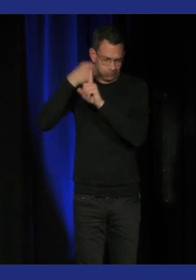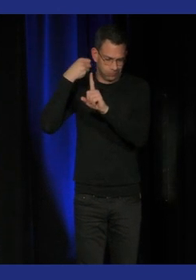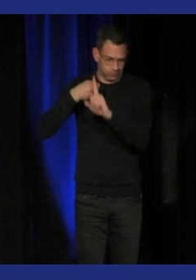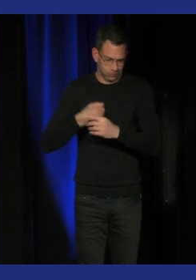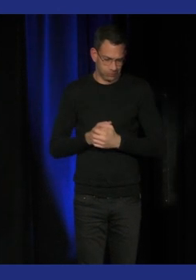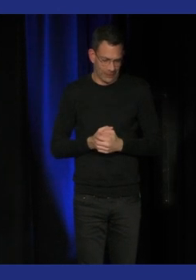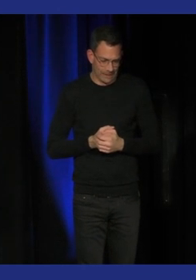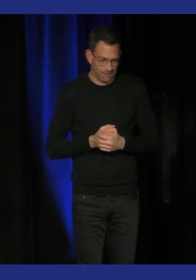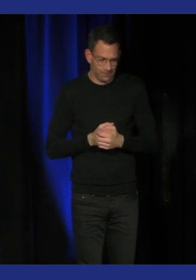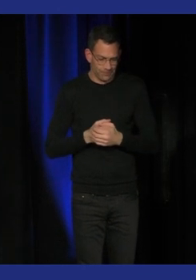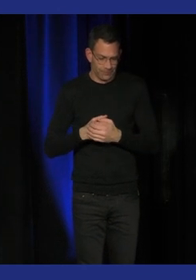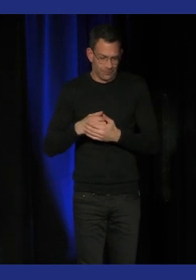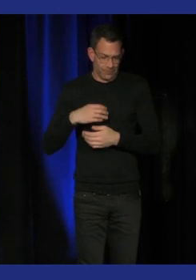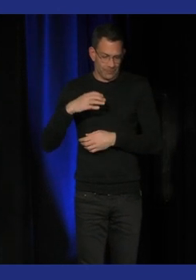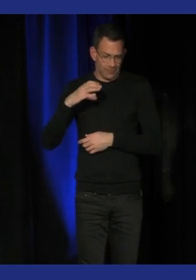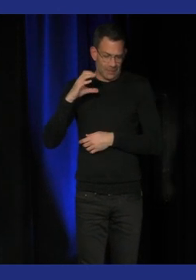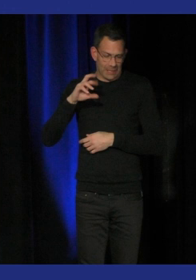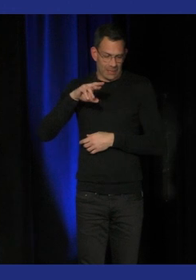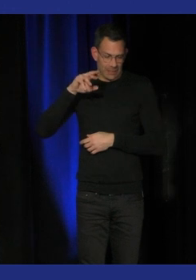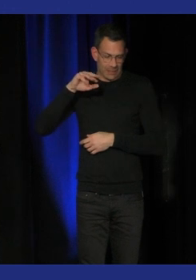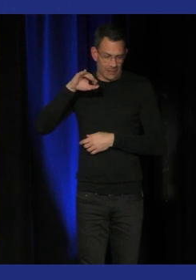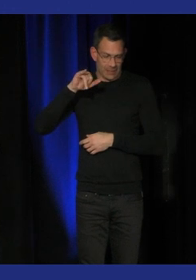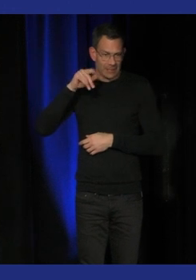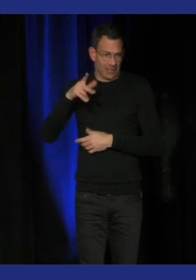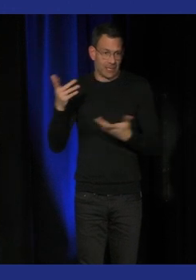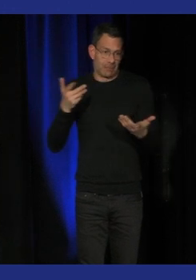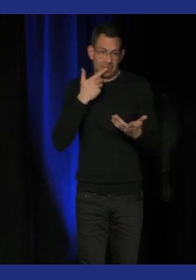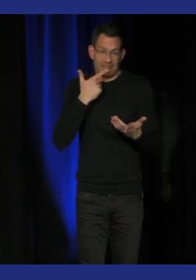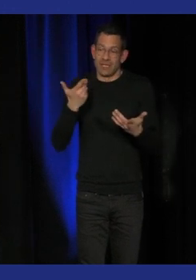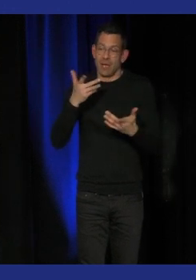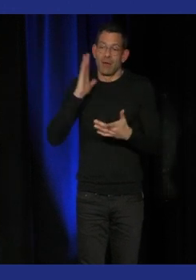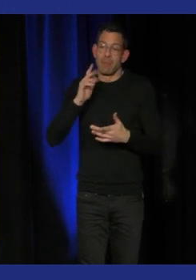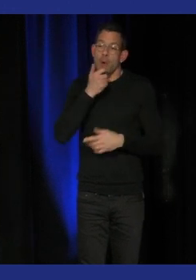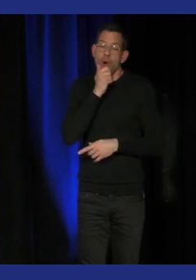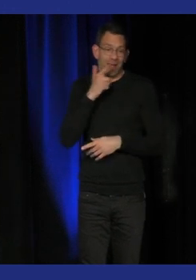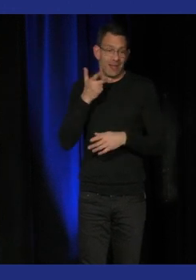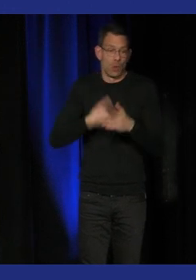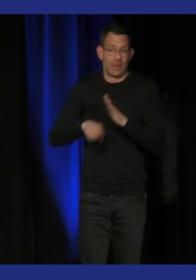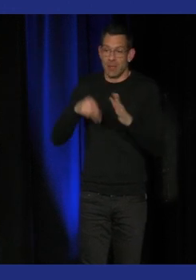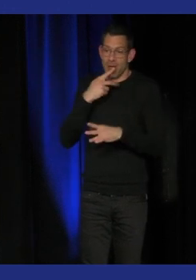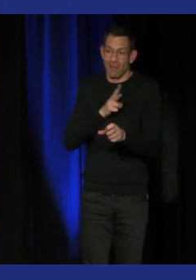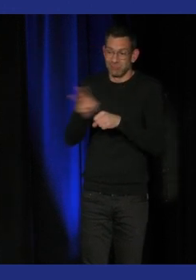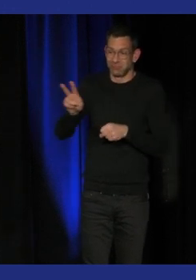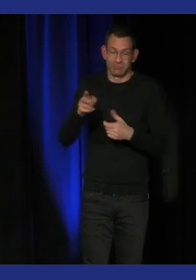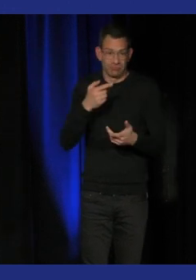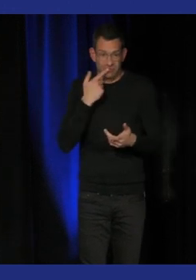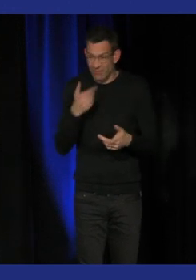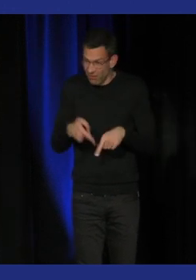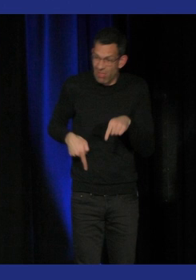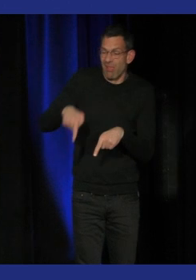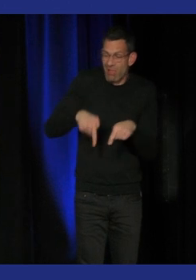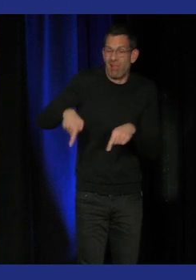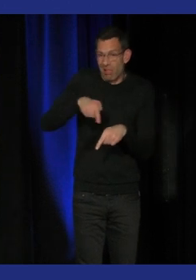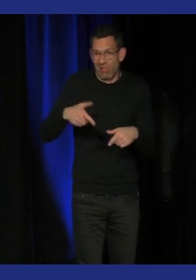CRIP, ça veut dire cripple en anglais. Pareil, c'était une insulte à la base, qui veut dire estropié, boiteux,